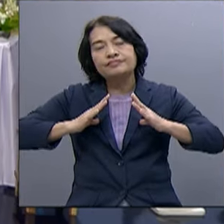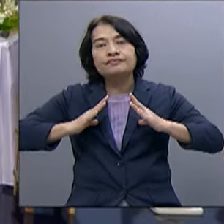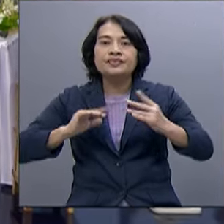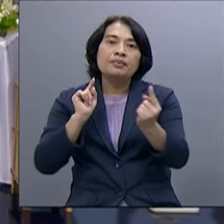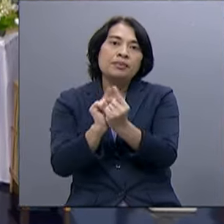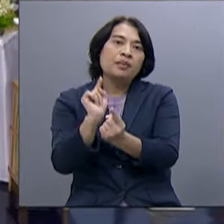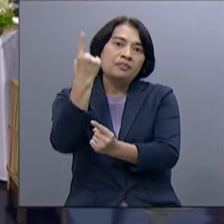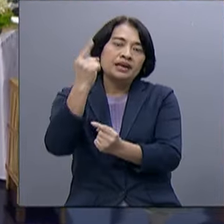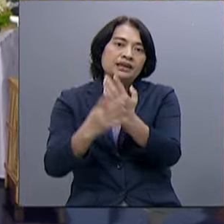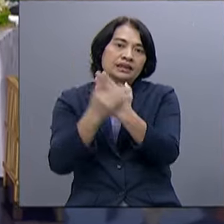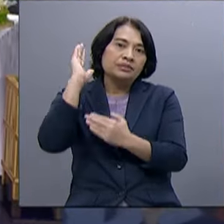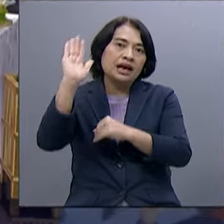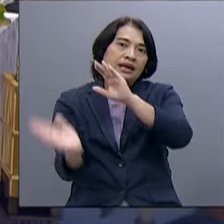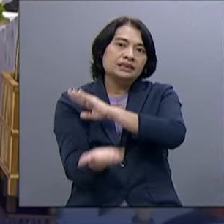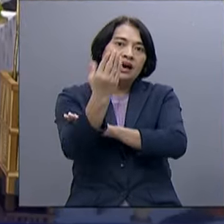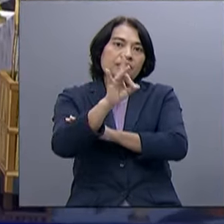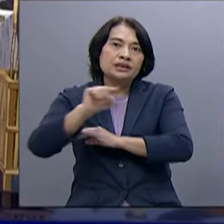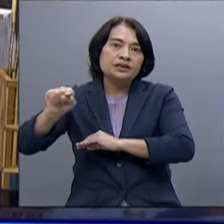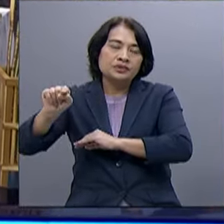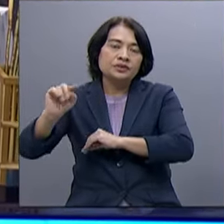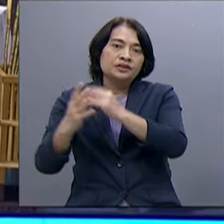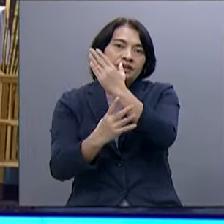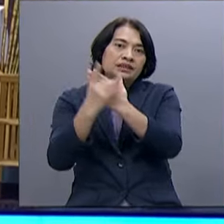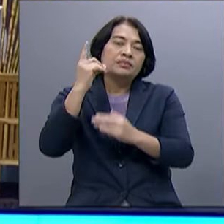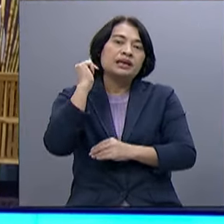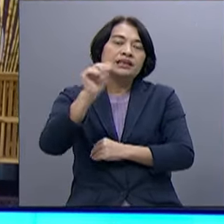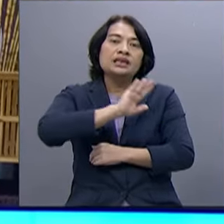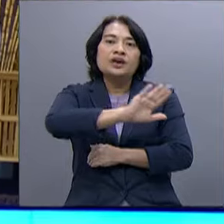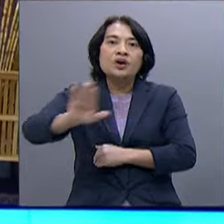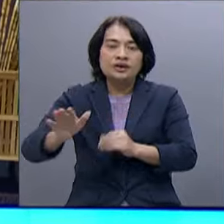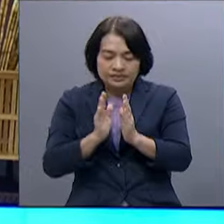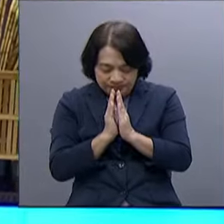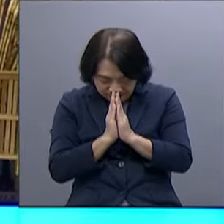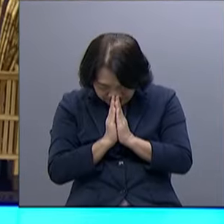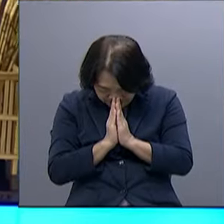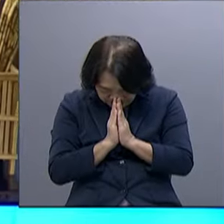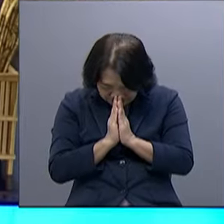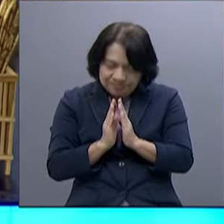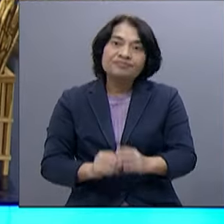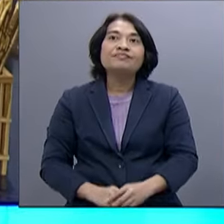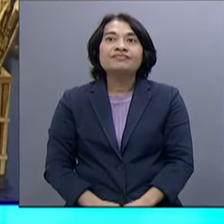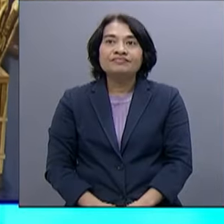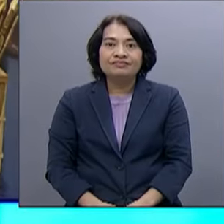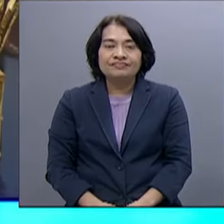กันใหม่นะครับสัปดาห์หน้า8โมงขอให้เป็นอีกหนึ่งสัปดาห์หนึ่งวันที่ดีของทุกท่านสวัสดีครับ สวัสดีค่ะ